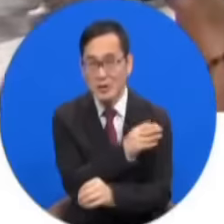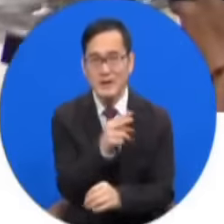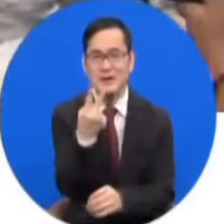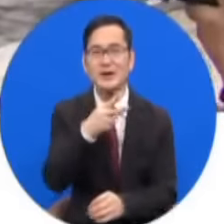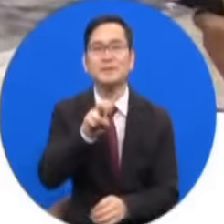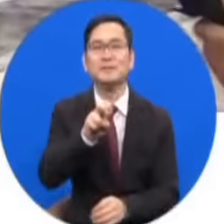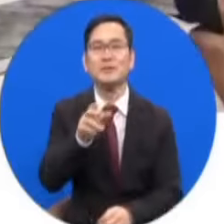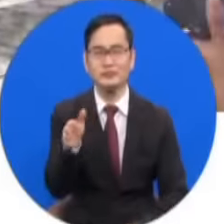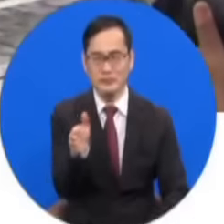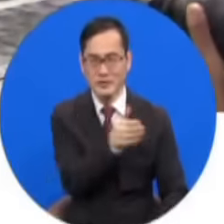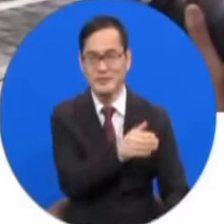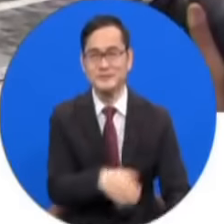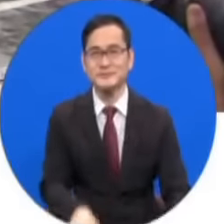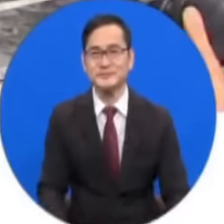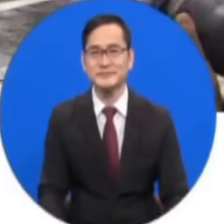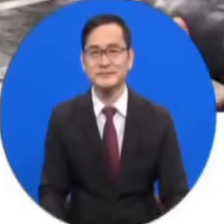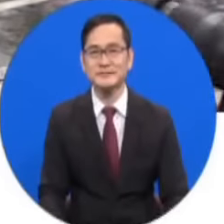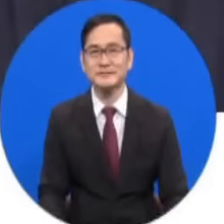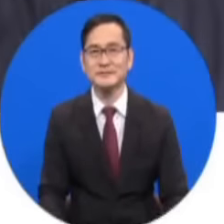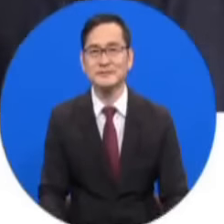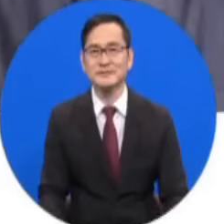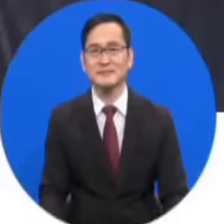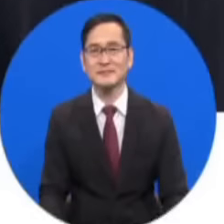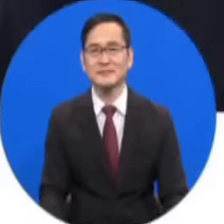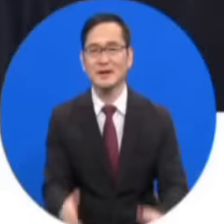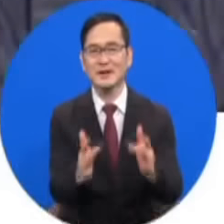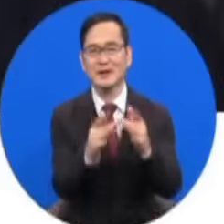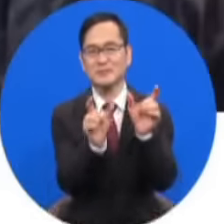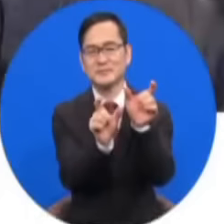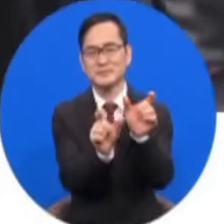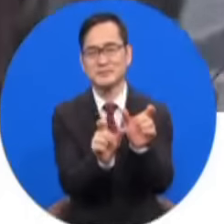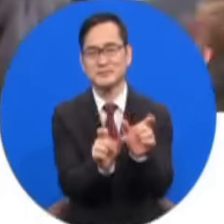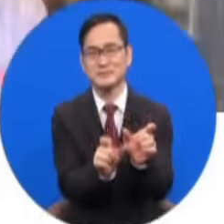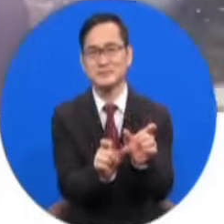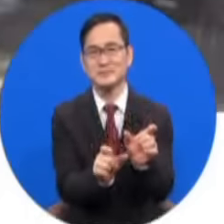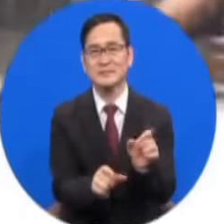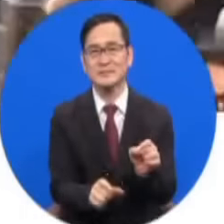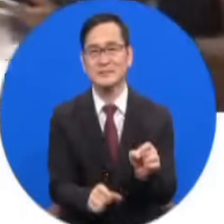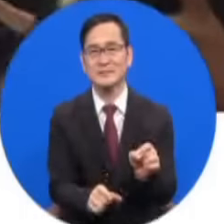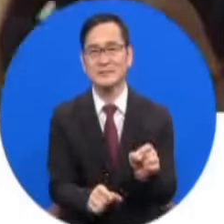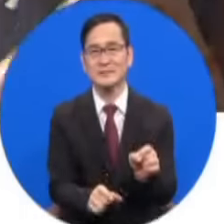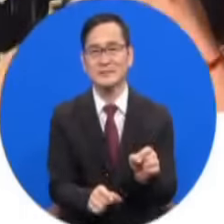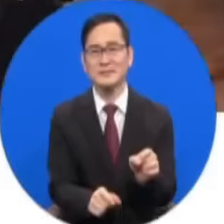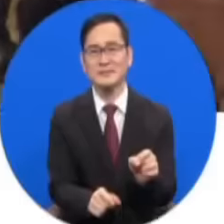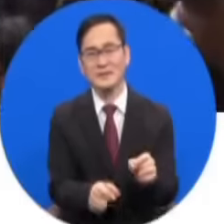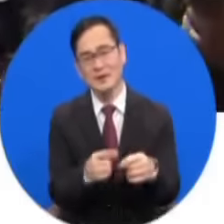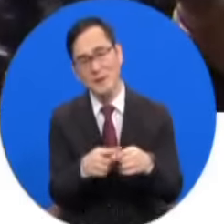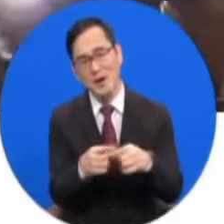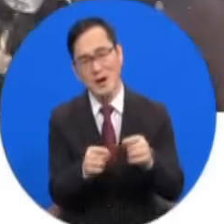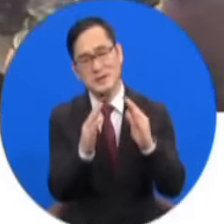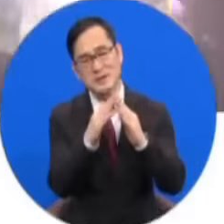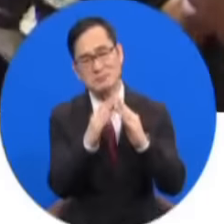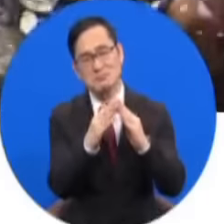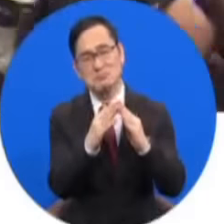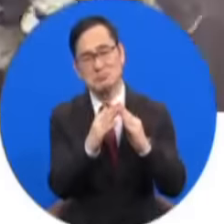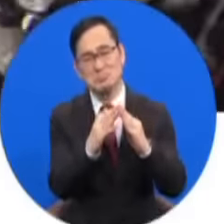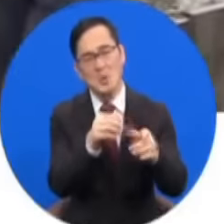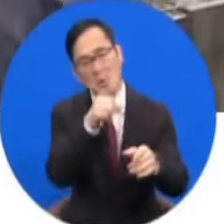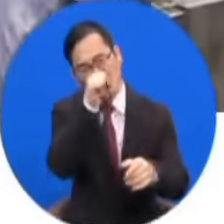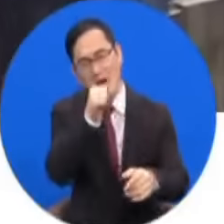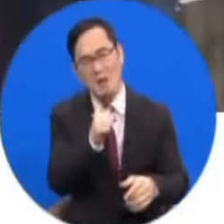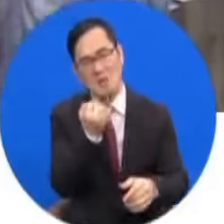뭐 후기에 뭐 이것저것 많이 뭐 후기가 달려 가지고 평점도 5점만점에 4.8점 받을 정도로 굉장히 또 그 장사는 잘한